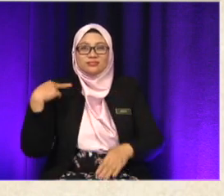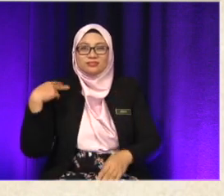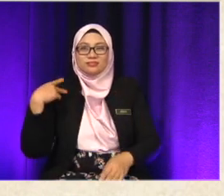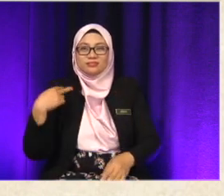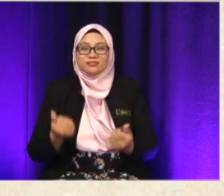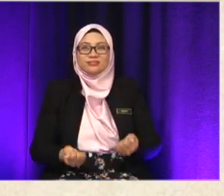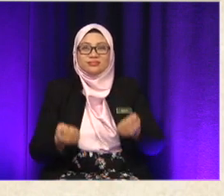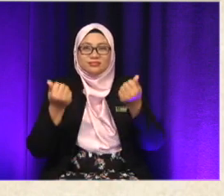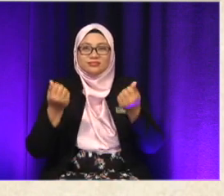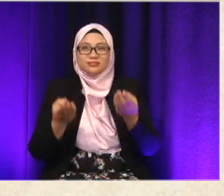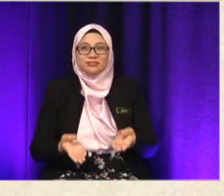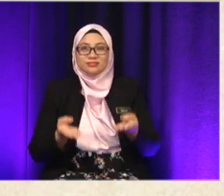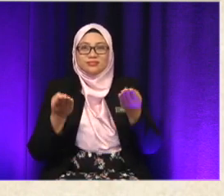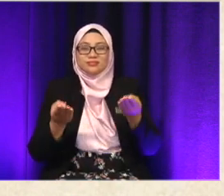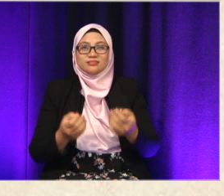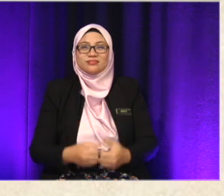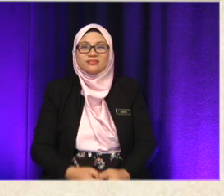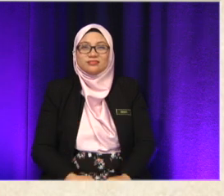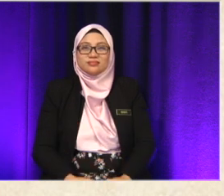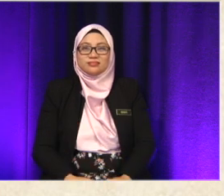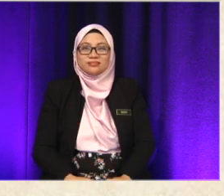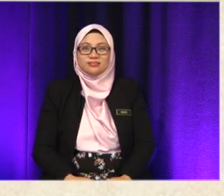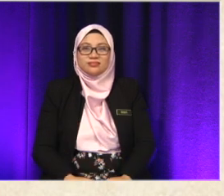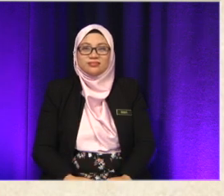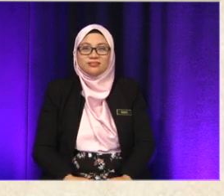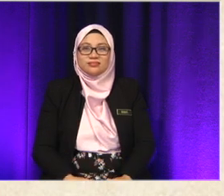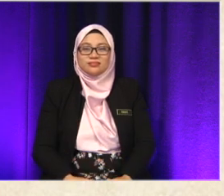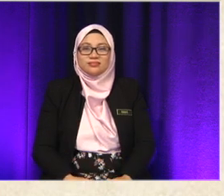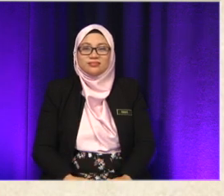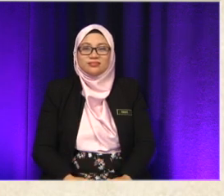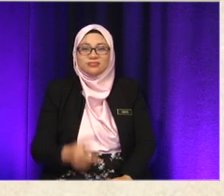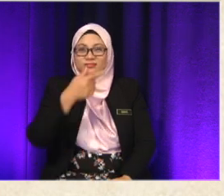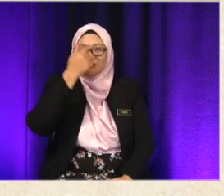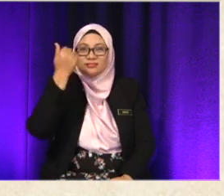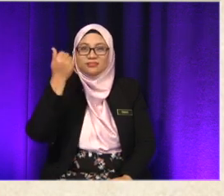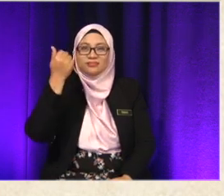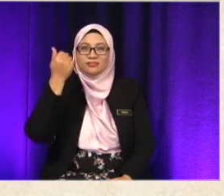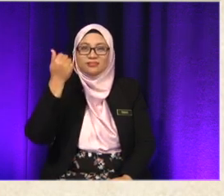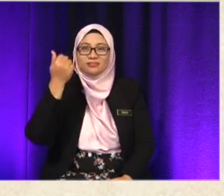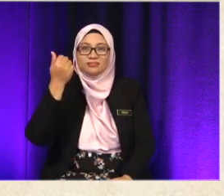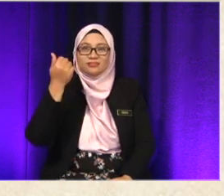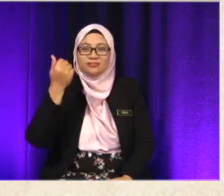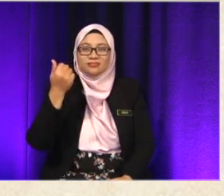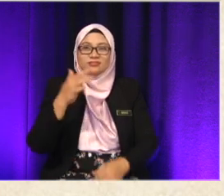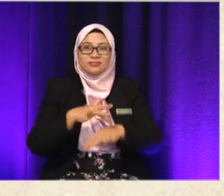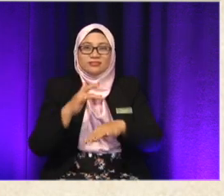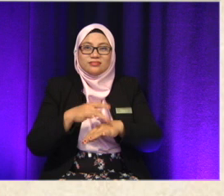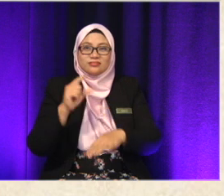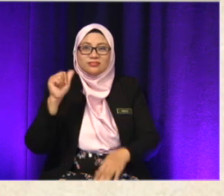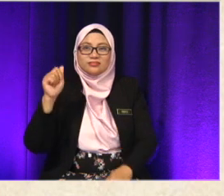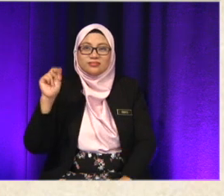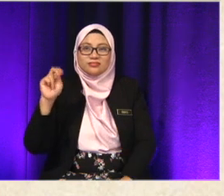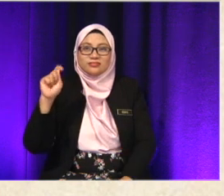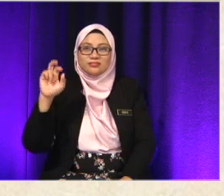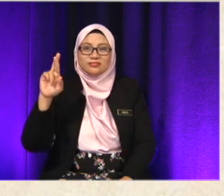Yes, nama gantry Dia panggil gantry crane gantry. Sebab benda ni memang tak tahu nama lain, dia panggil gantry. Okey. Okey,